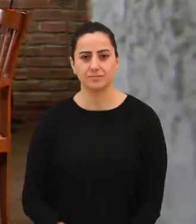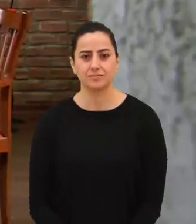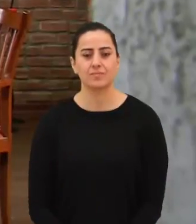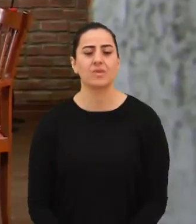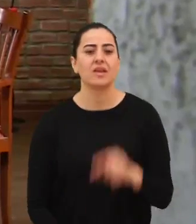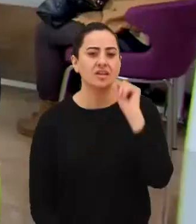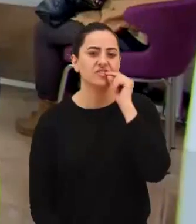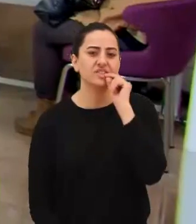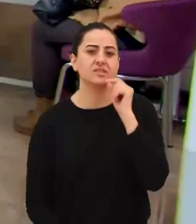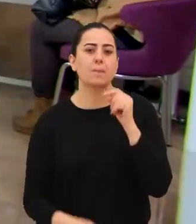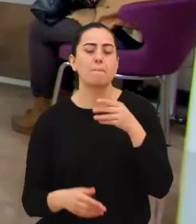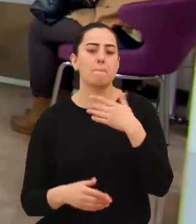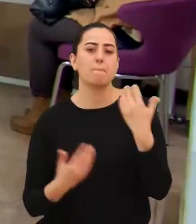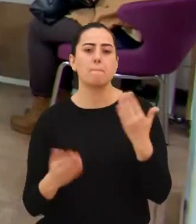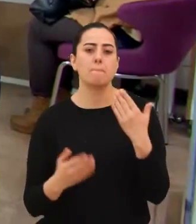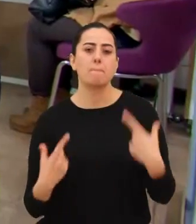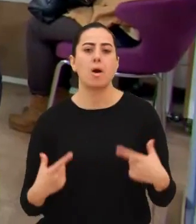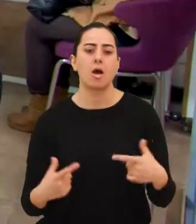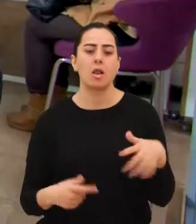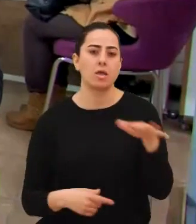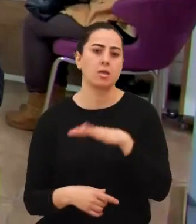Fıstıklı Mahallesi. Fıstıklı